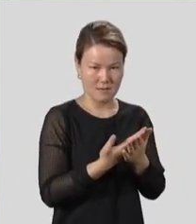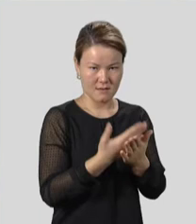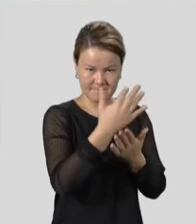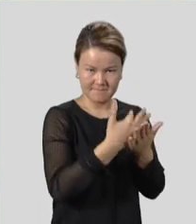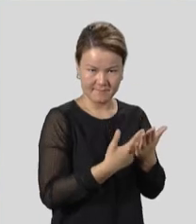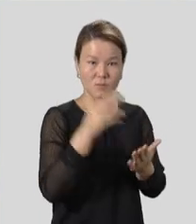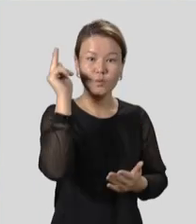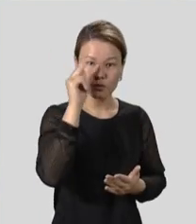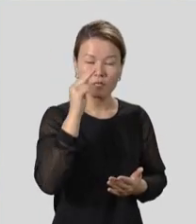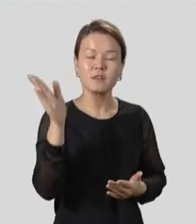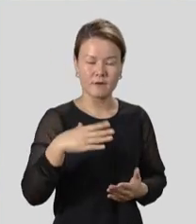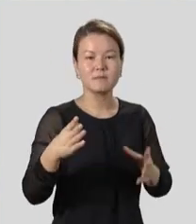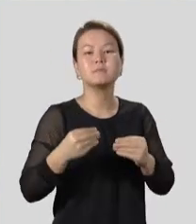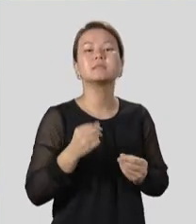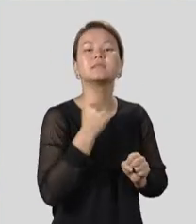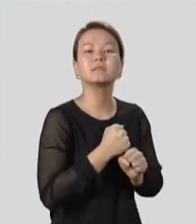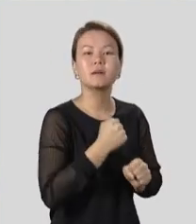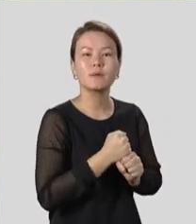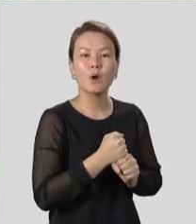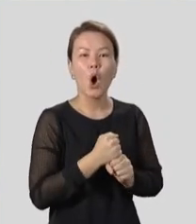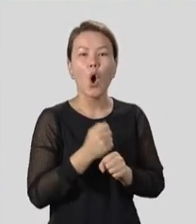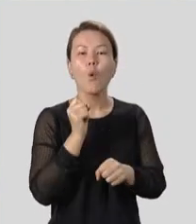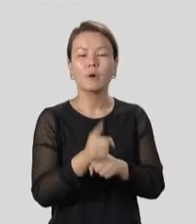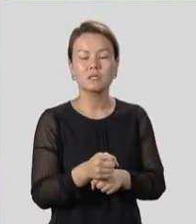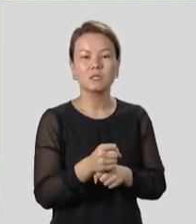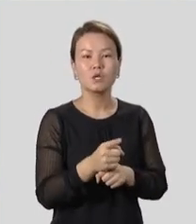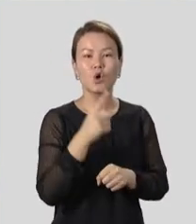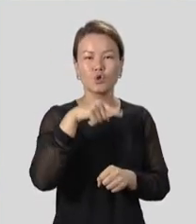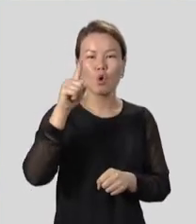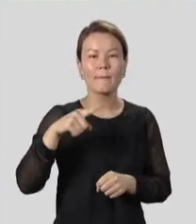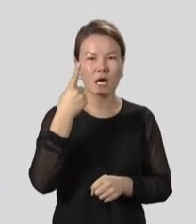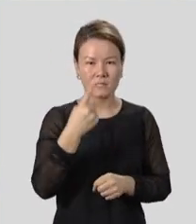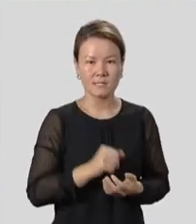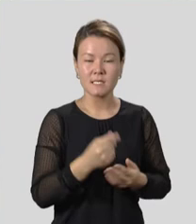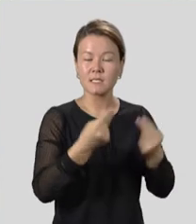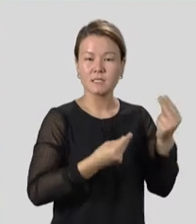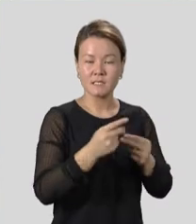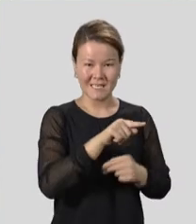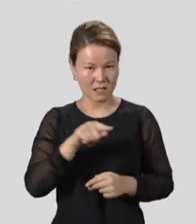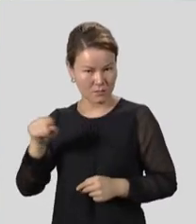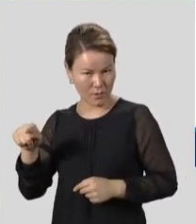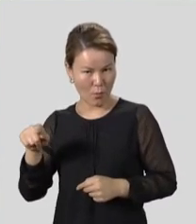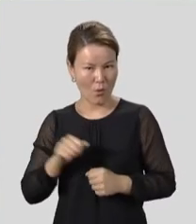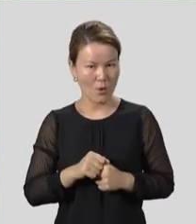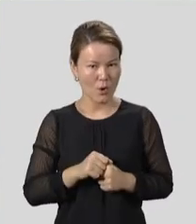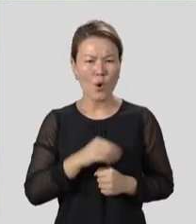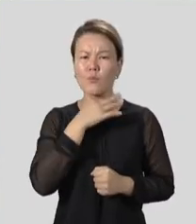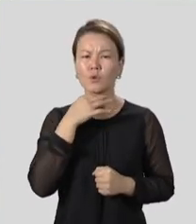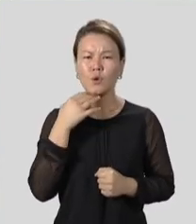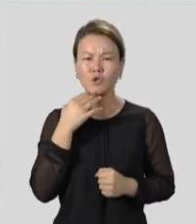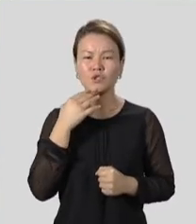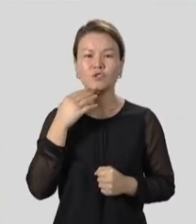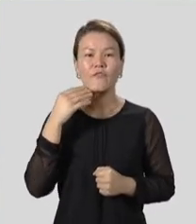Сделаем это и мы. Упражнение номер 1. Изобразите на координатной прямой